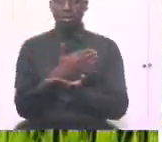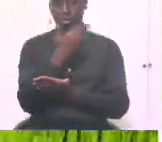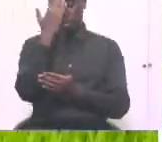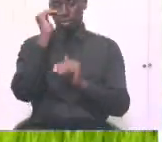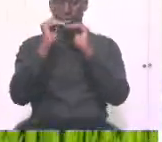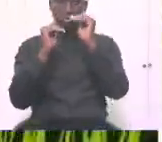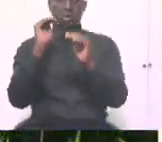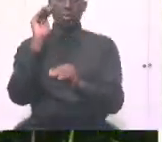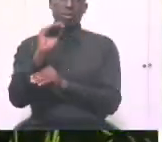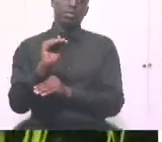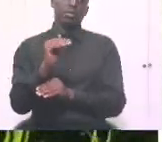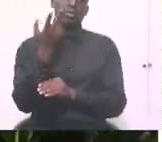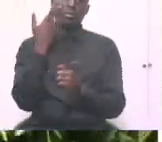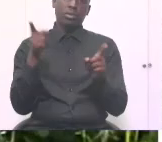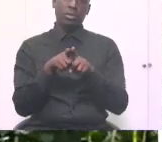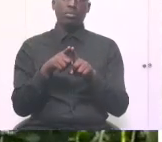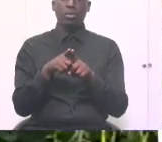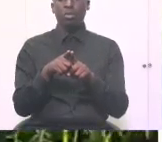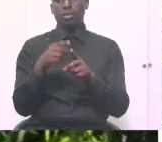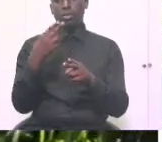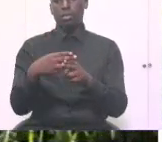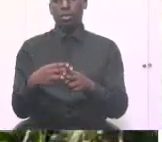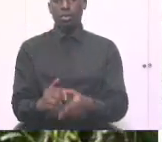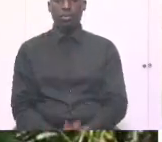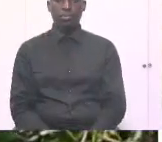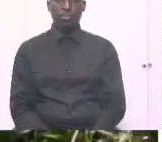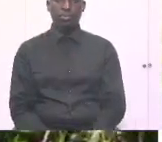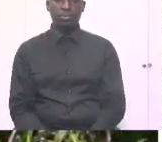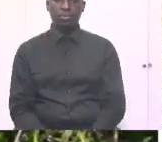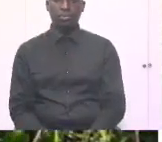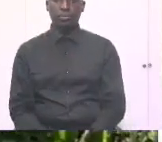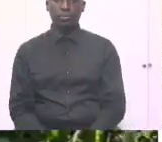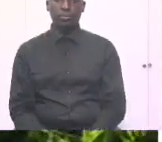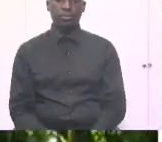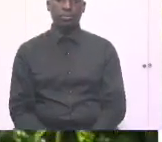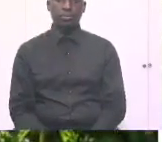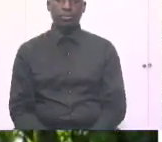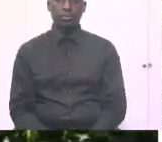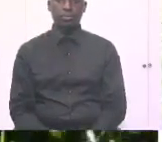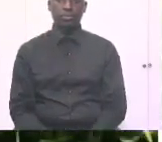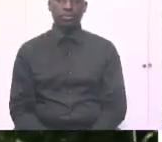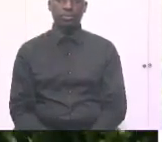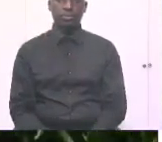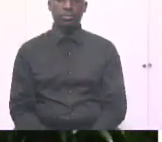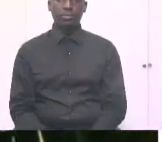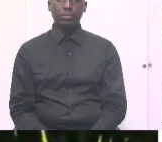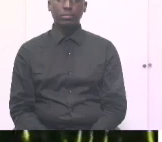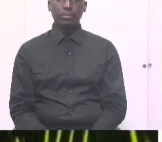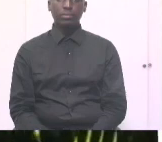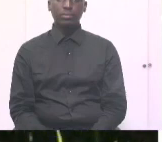inzego biyambaje zisa n'izitana ba mwana. D'Antoni Gasigwa, TV Ten mu karere ka